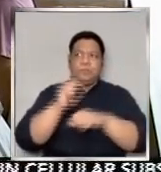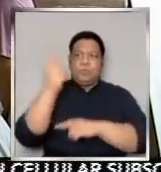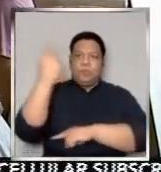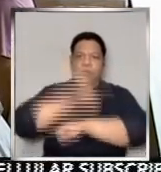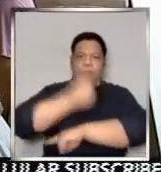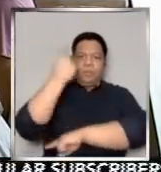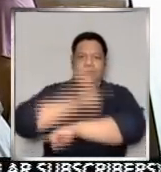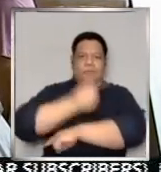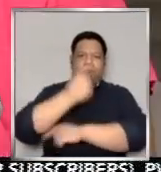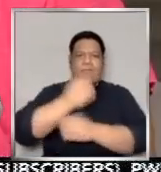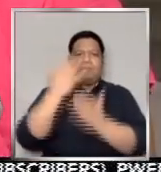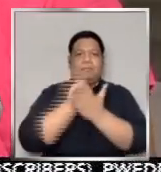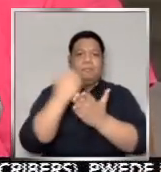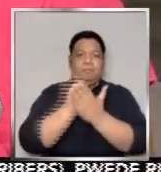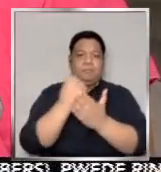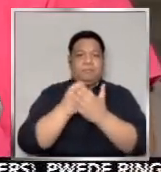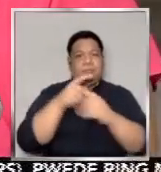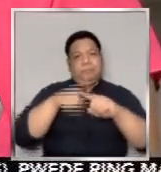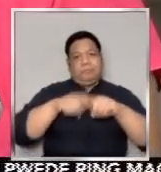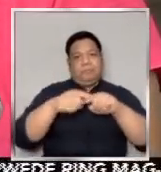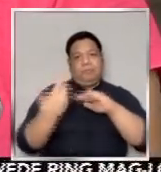kliyente. Paano na kaya kami?